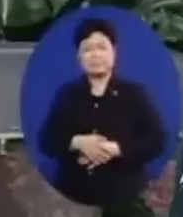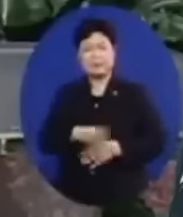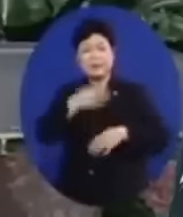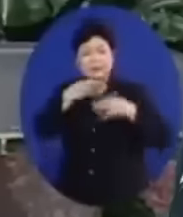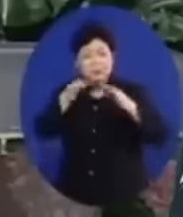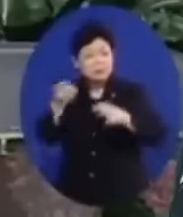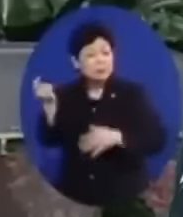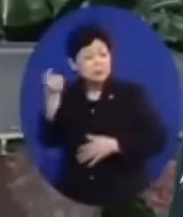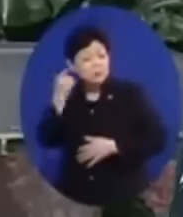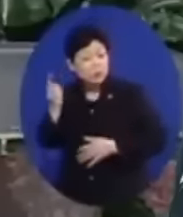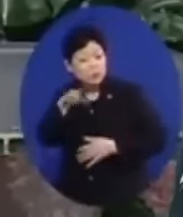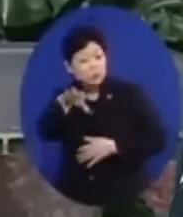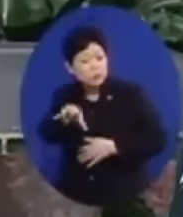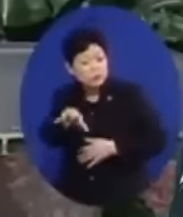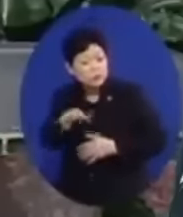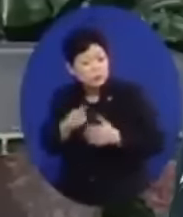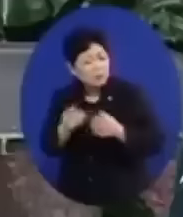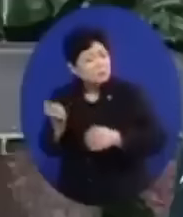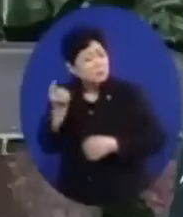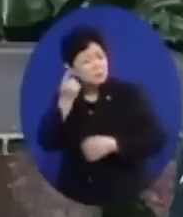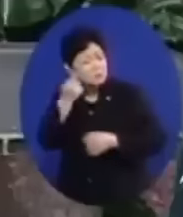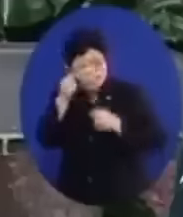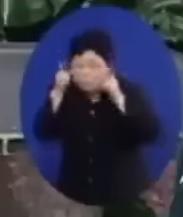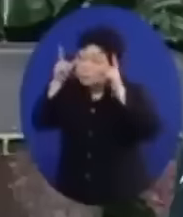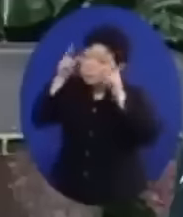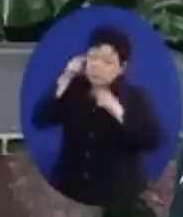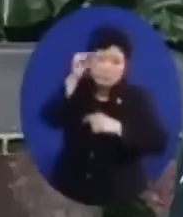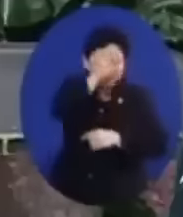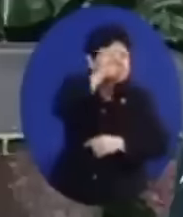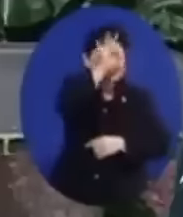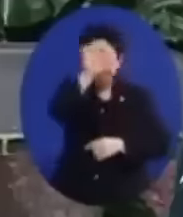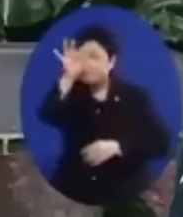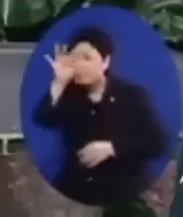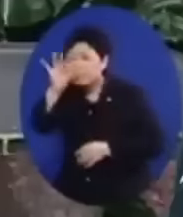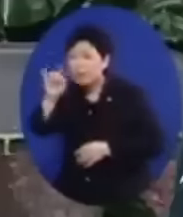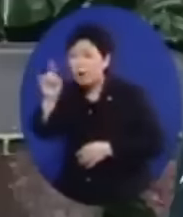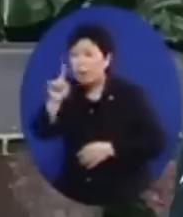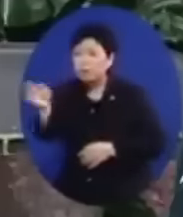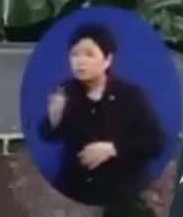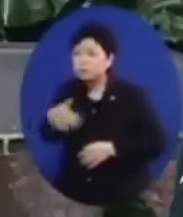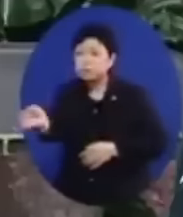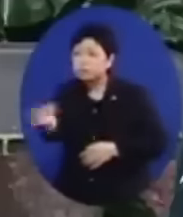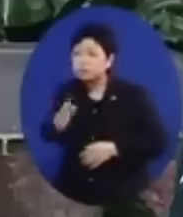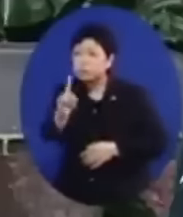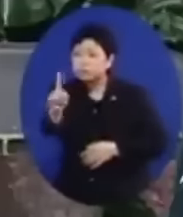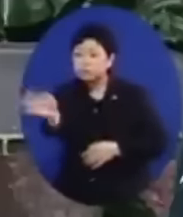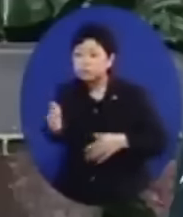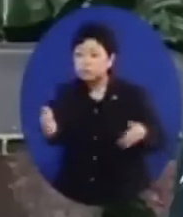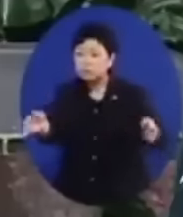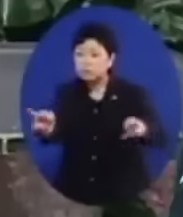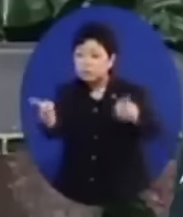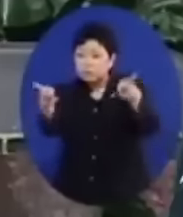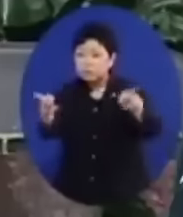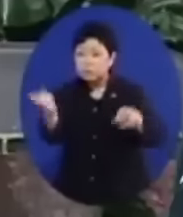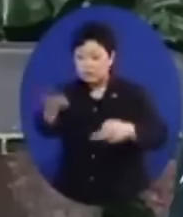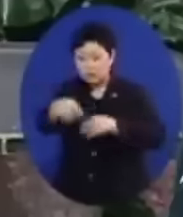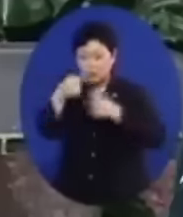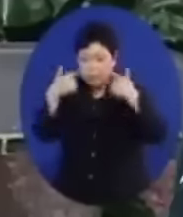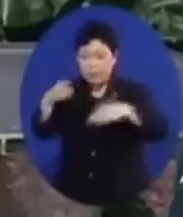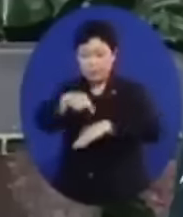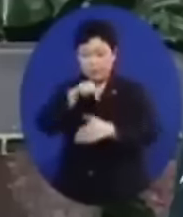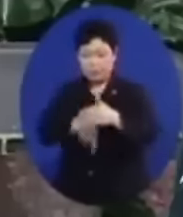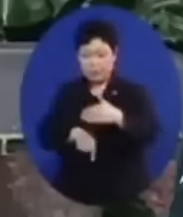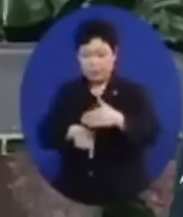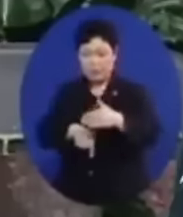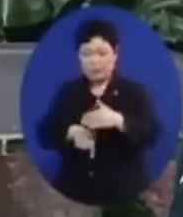음성이 들려오는데 어디서 들려오는지 알 수가 없어요. 눈을 뜨고 살펴보면 아무도 없어요. 그런데 분명히 마음속에